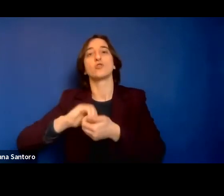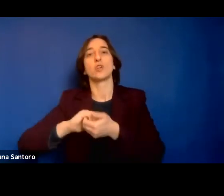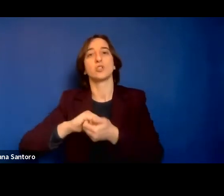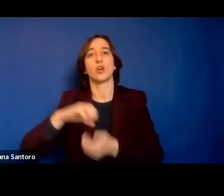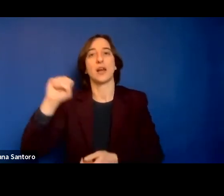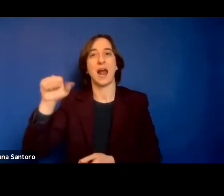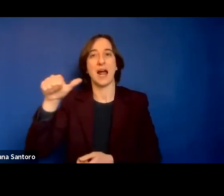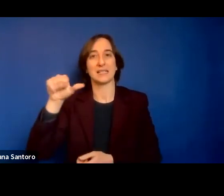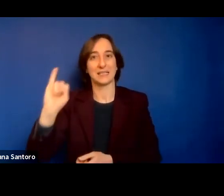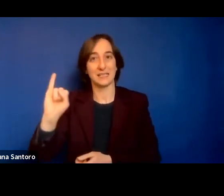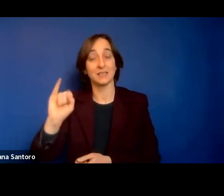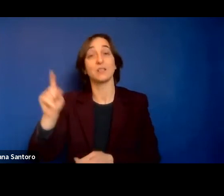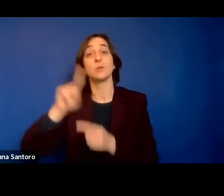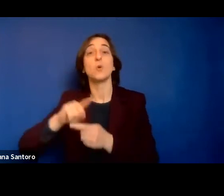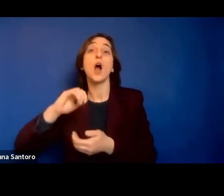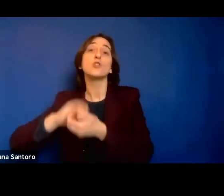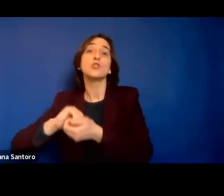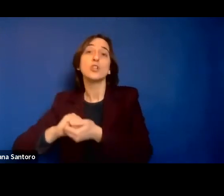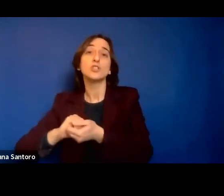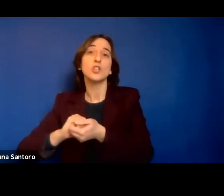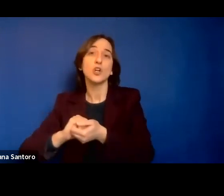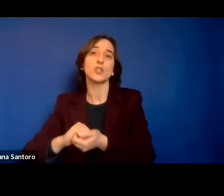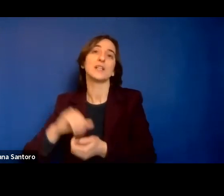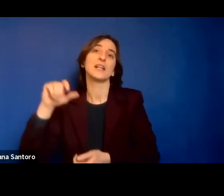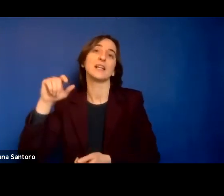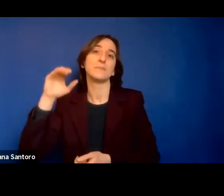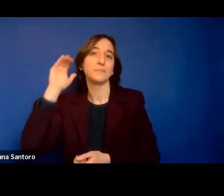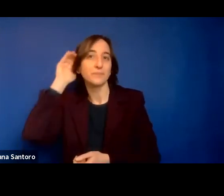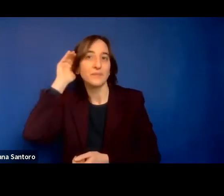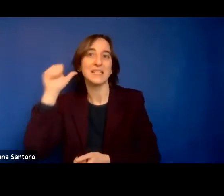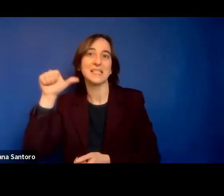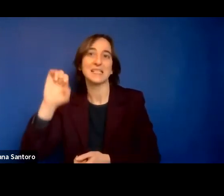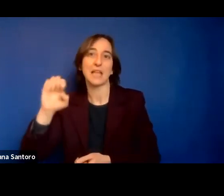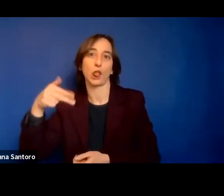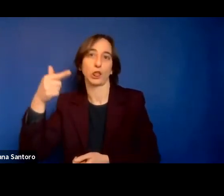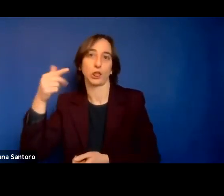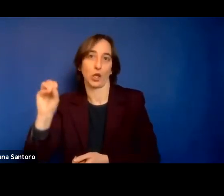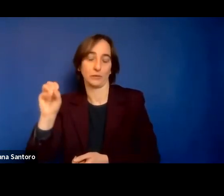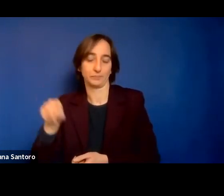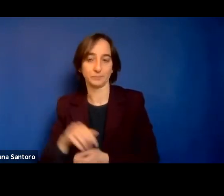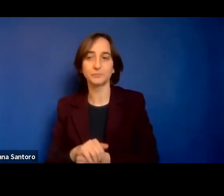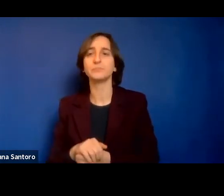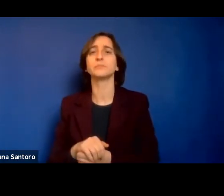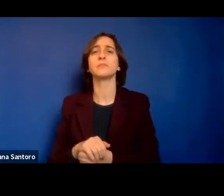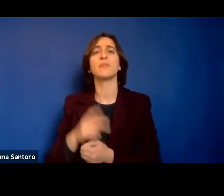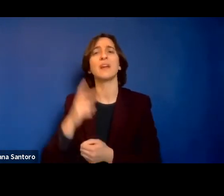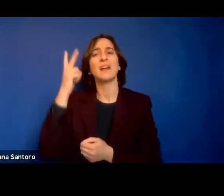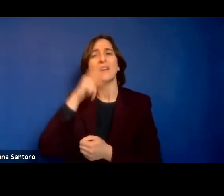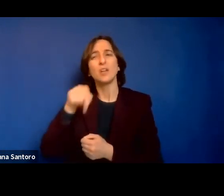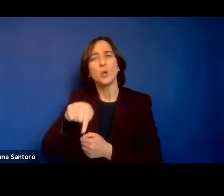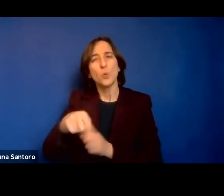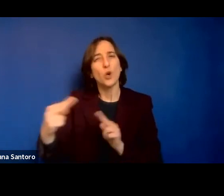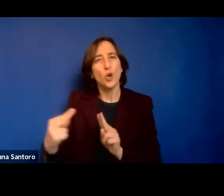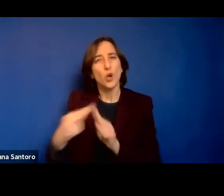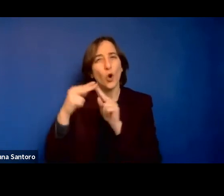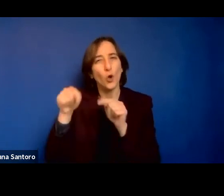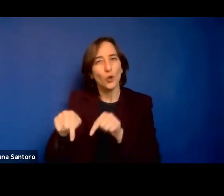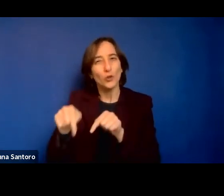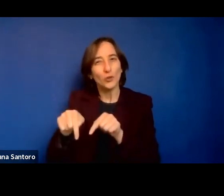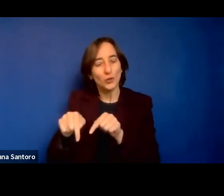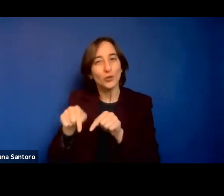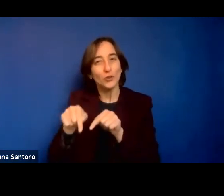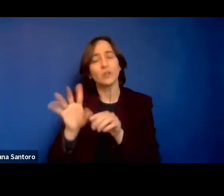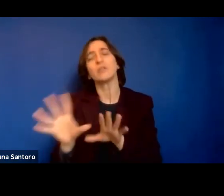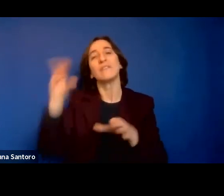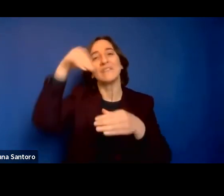Sento. Questo incontro è parte di un progetto molto più ampio, che si chiama